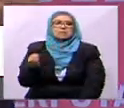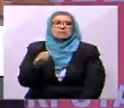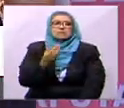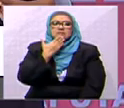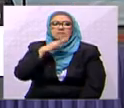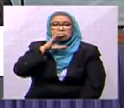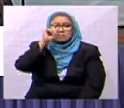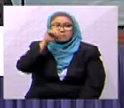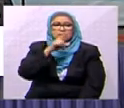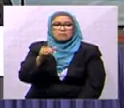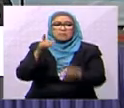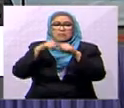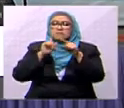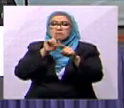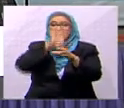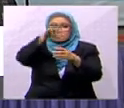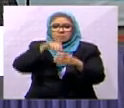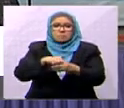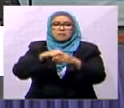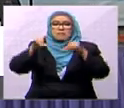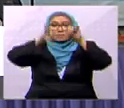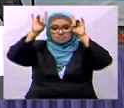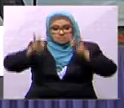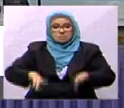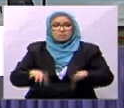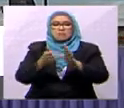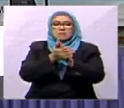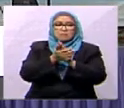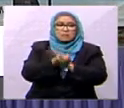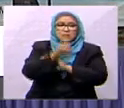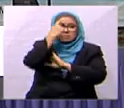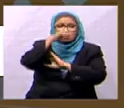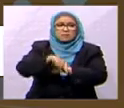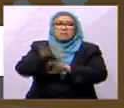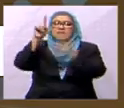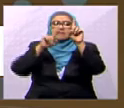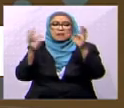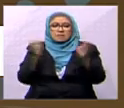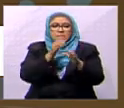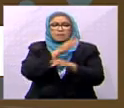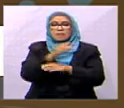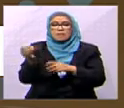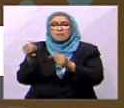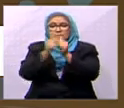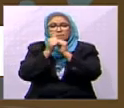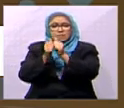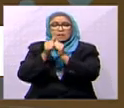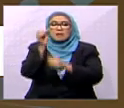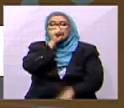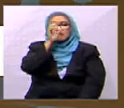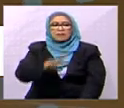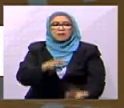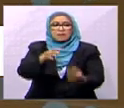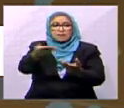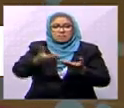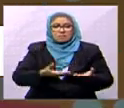Pengunjung yang hadir juga berpeluang menyertai uji bakat pertandingan Bintang Kecil dan Bintang PR Ramli bersama artis jemputan Najwa Latif